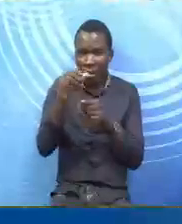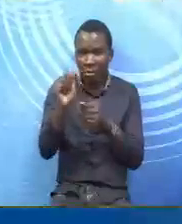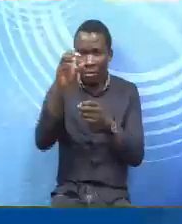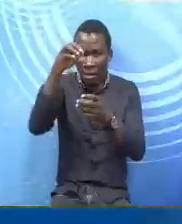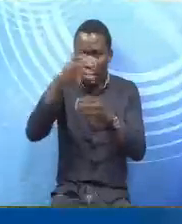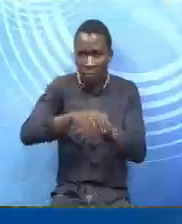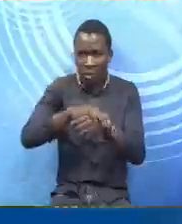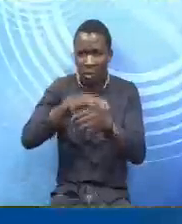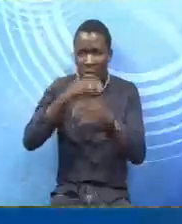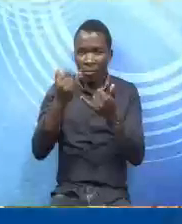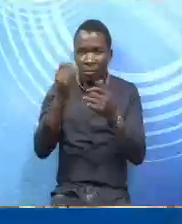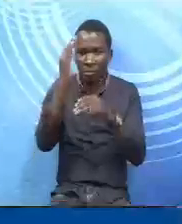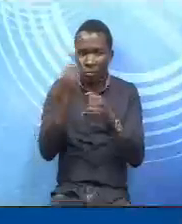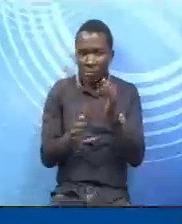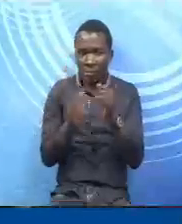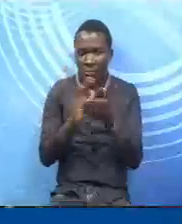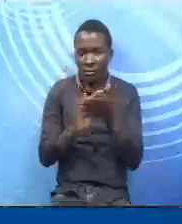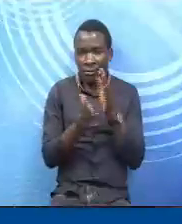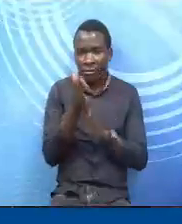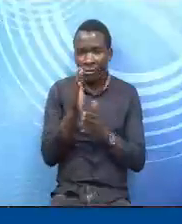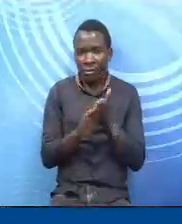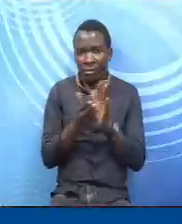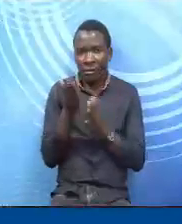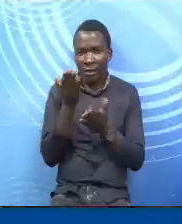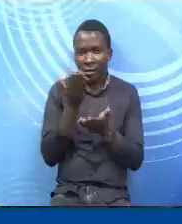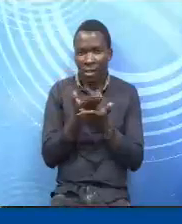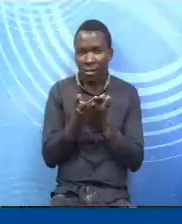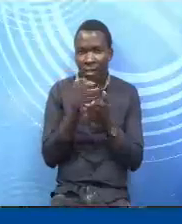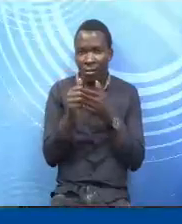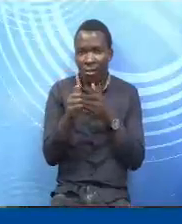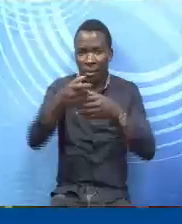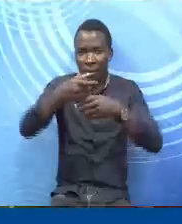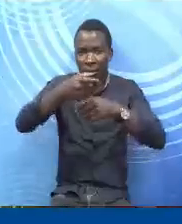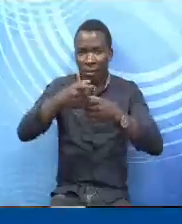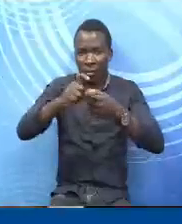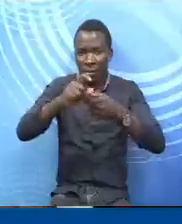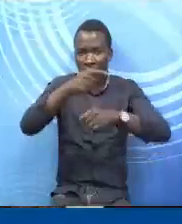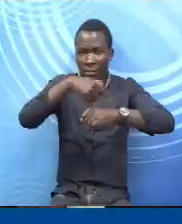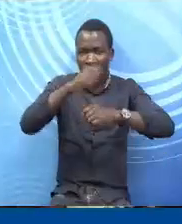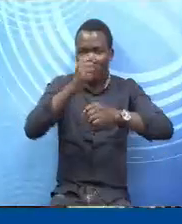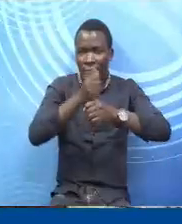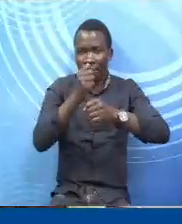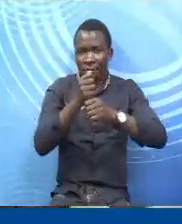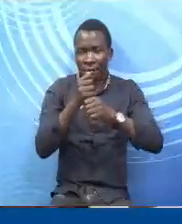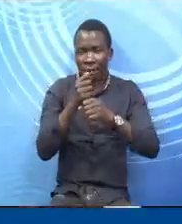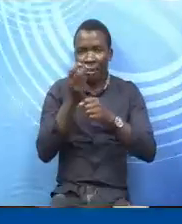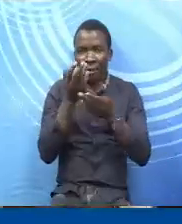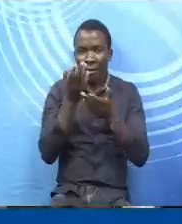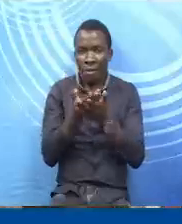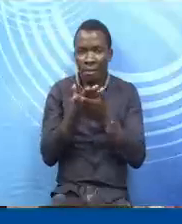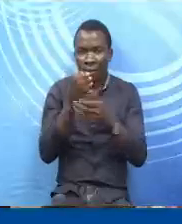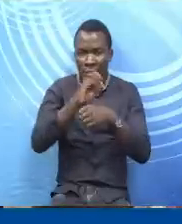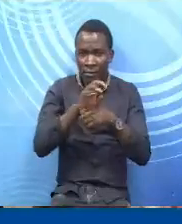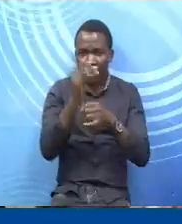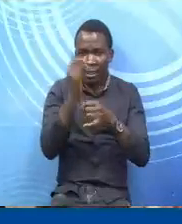tukaba twarakendereye turasaba ubuyobozi ko bwatwongerera amasaha yo gukora twasaba ko korona nyine yarangira